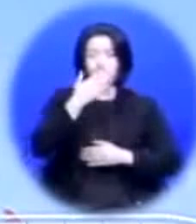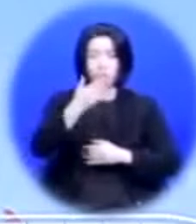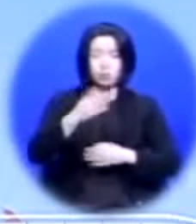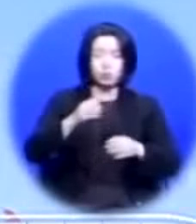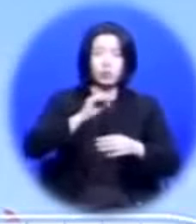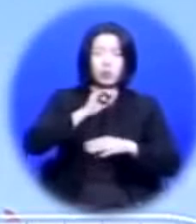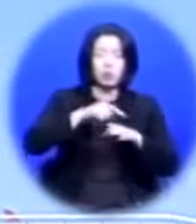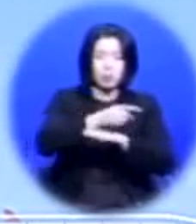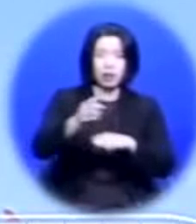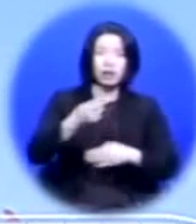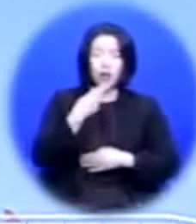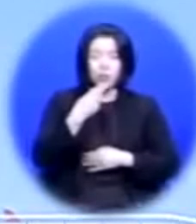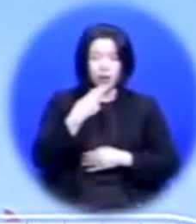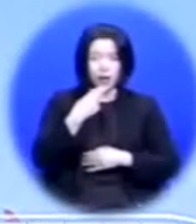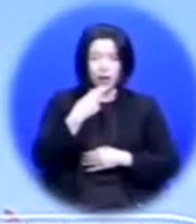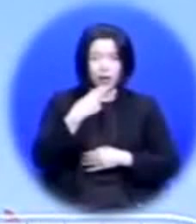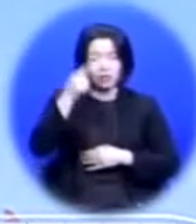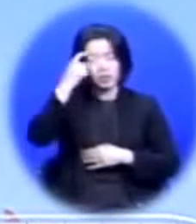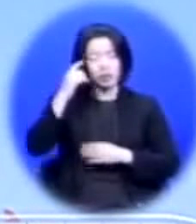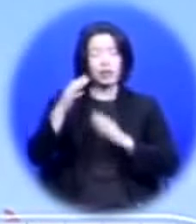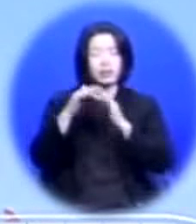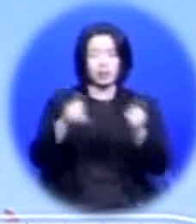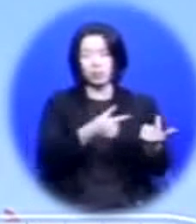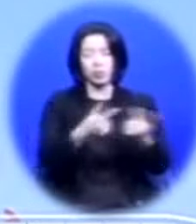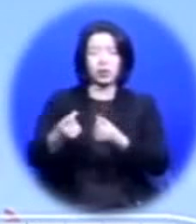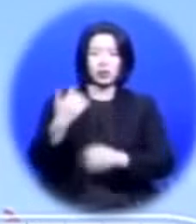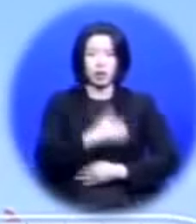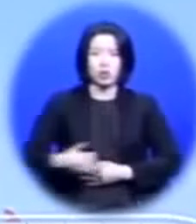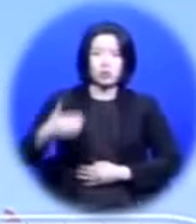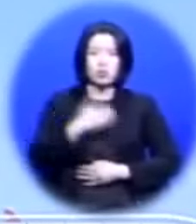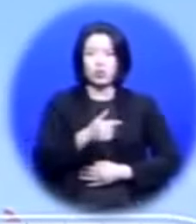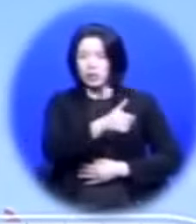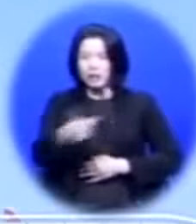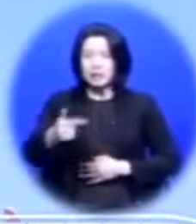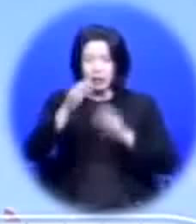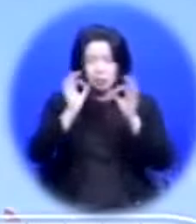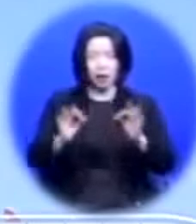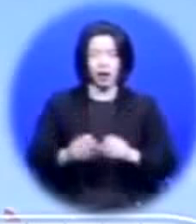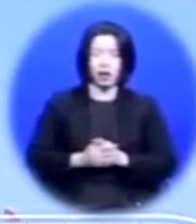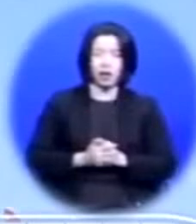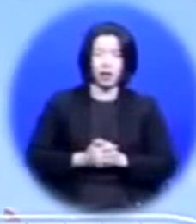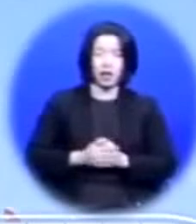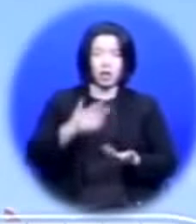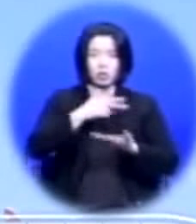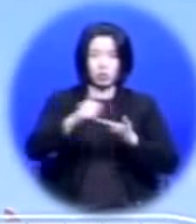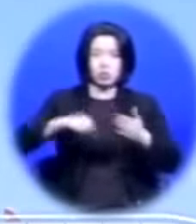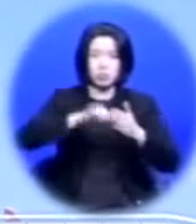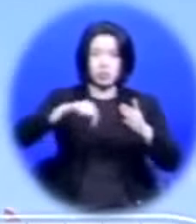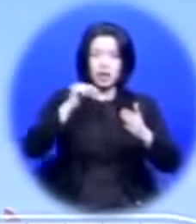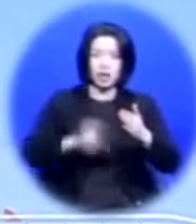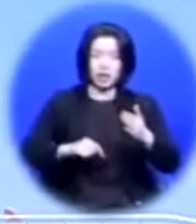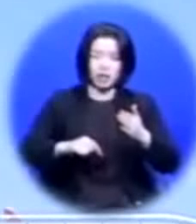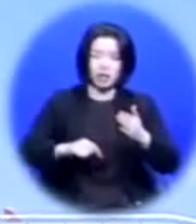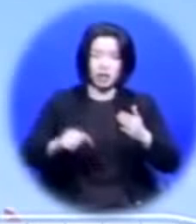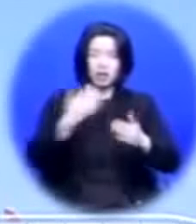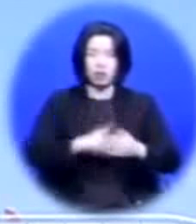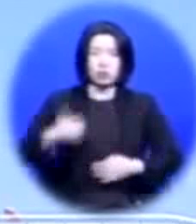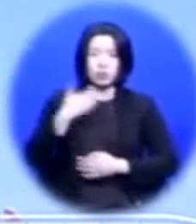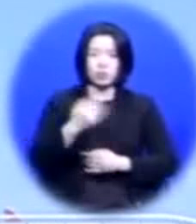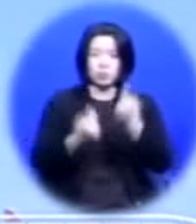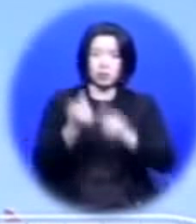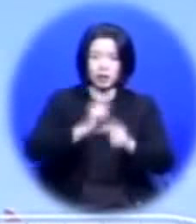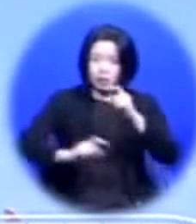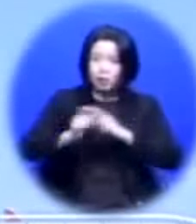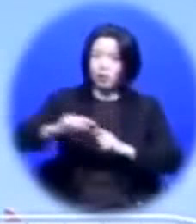다 똑같아요 육신을 너무 크게 보고 있는 거예요 우리 주님은 내 안에 오신 주님은 육신보다 더 강하신